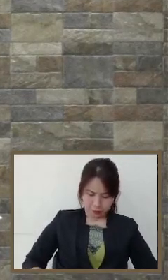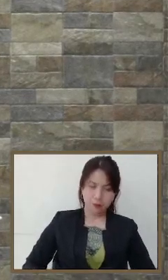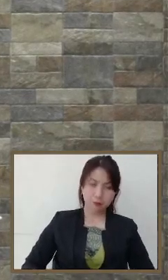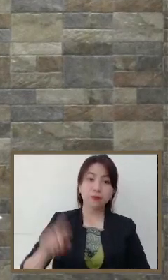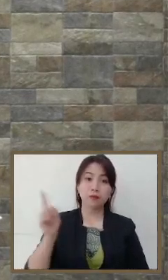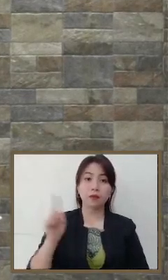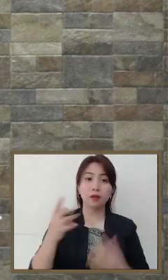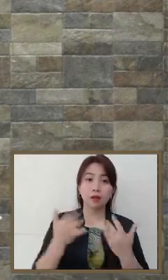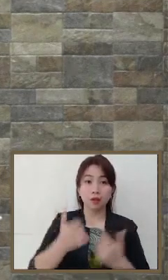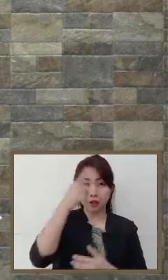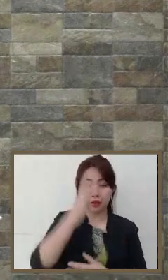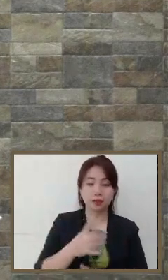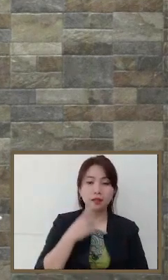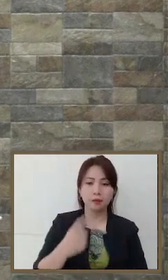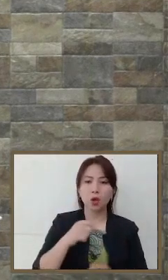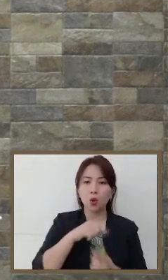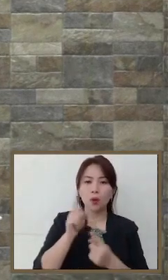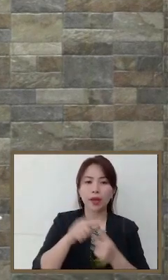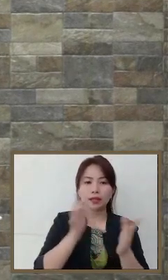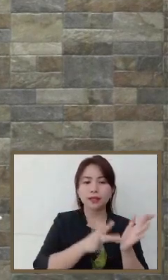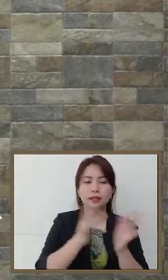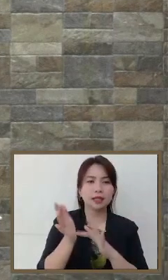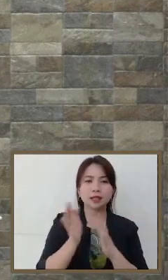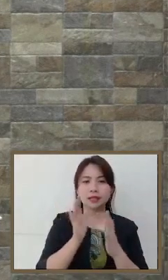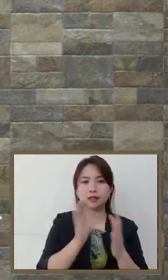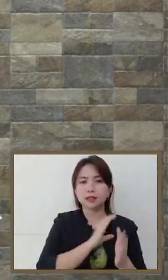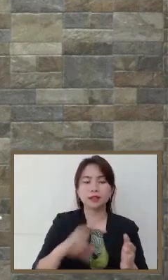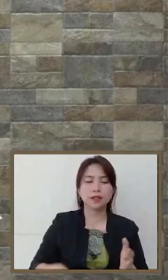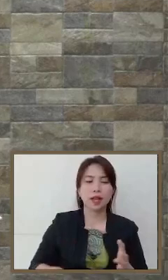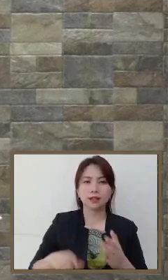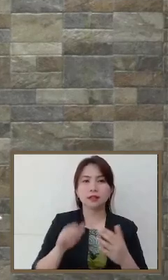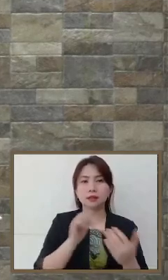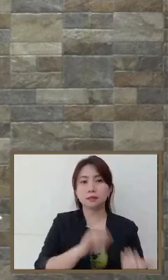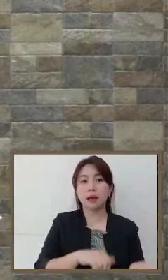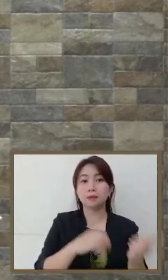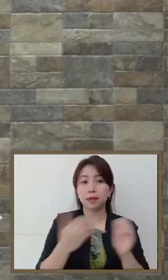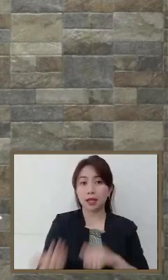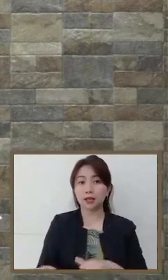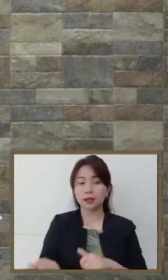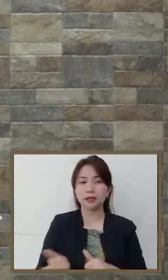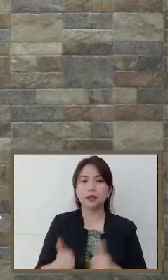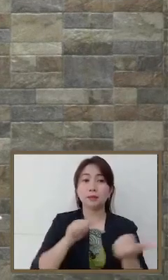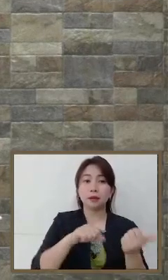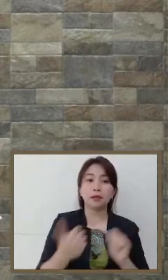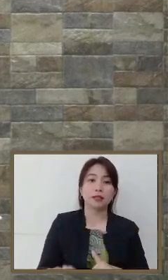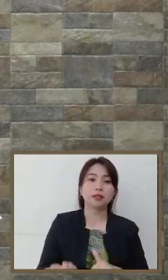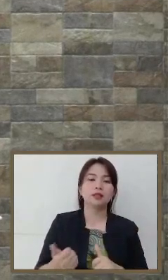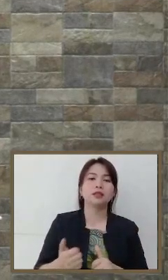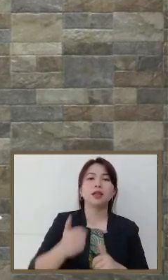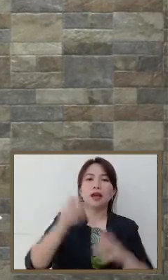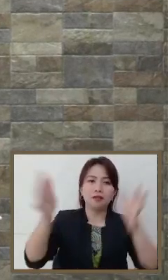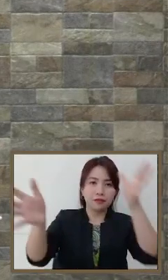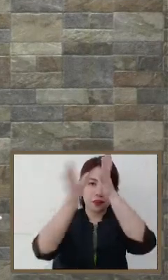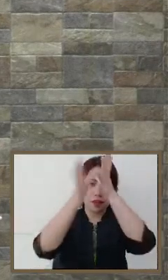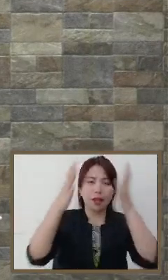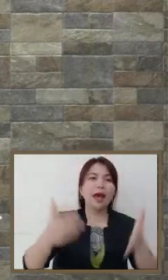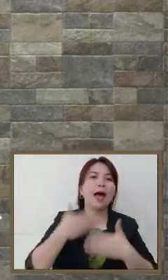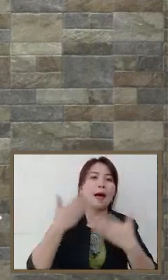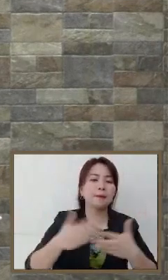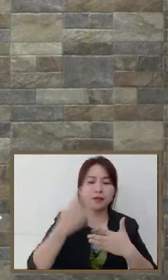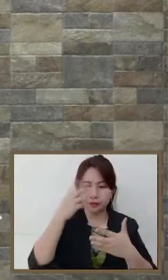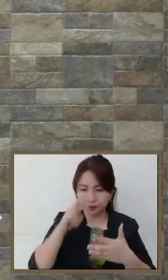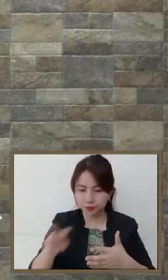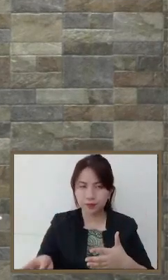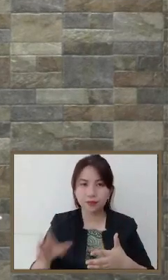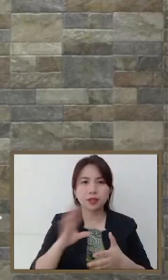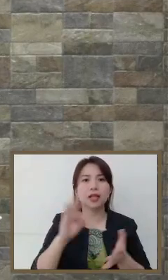naman This is my beloved son in whom I am well could you imagine mga kapatid sa bawat desisyon natin tandaan natin may isang